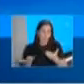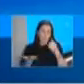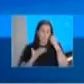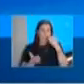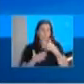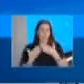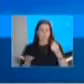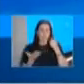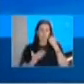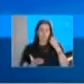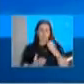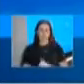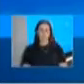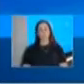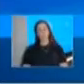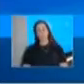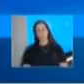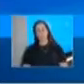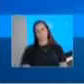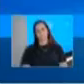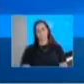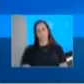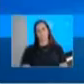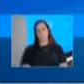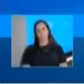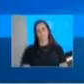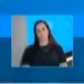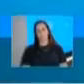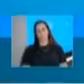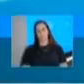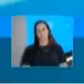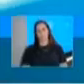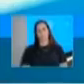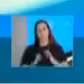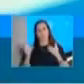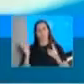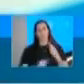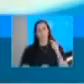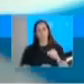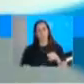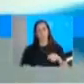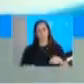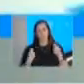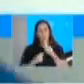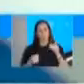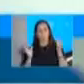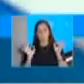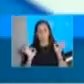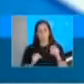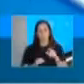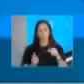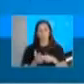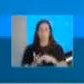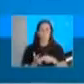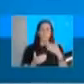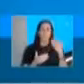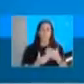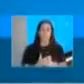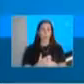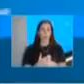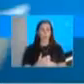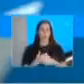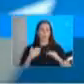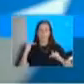בכך מעוניין להשקיע בזה, אבל אין לו אפשרות כלכלית, מבחינת כי הרשות היא כרשות ענייה. ומה שקורה הוא שהחינוך הבלתי פורמלי, שנועד בסופו של